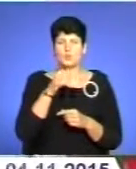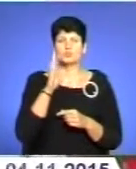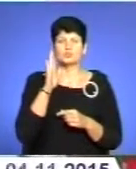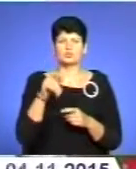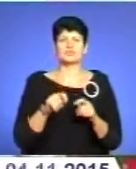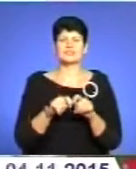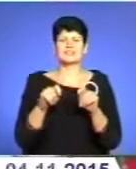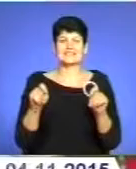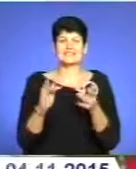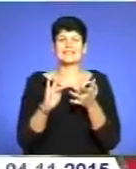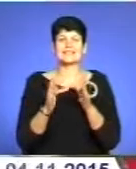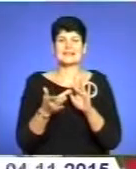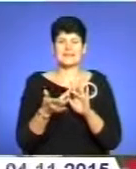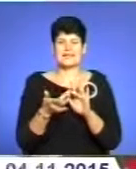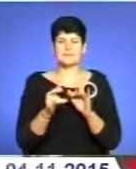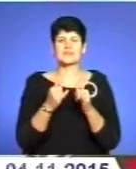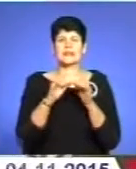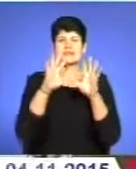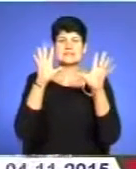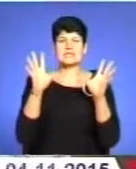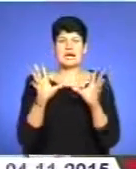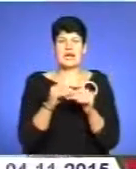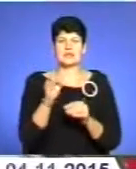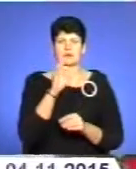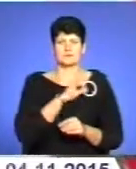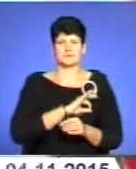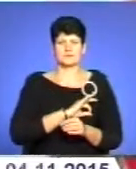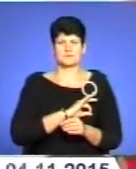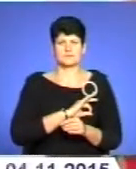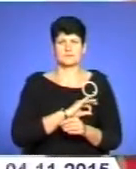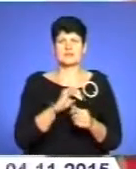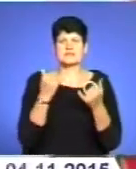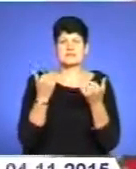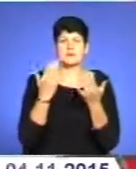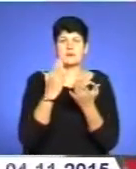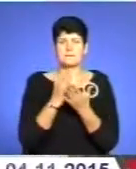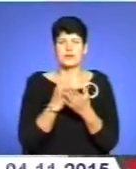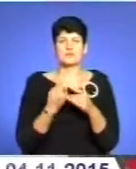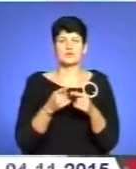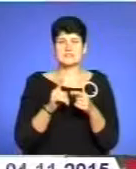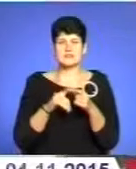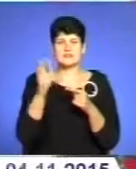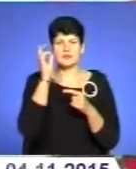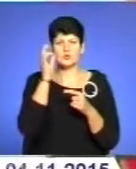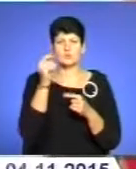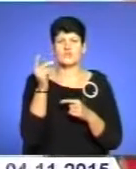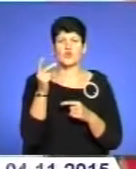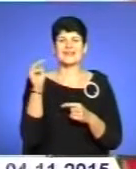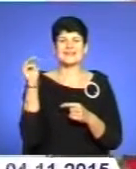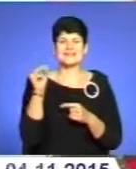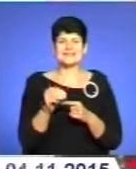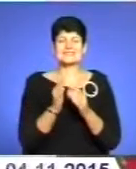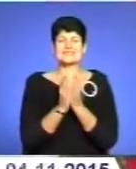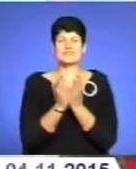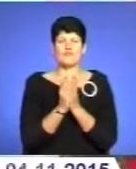в інтернеті для загального користування. Зараз ми маємо, Олексій про це згадував, близько 1500 книжок в